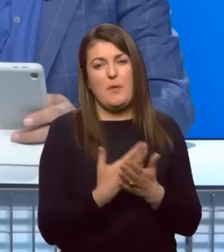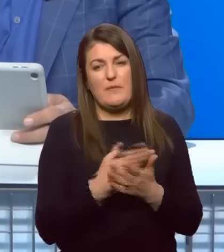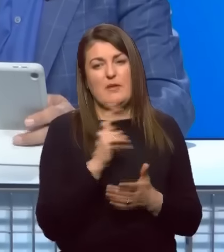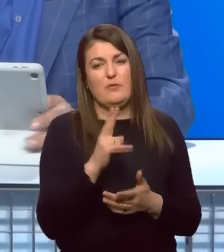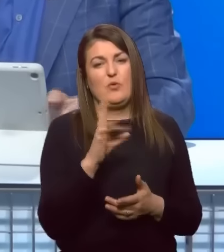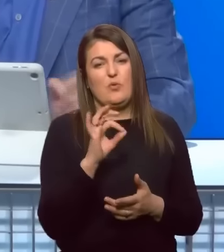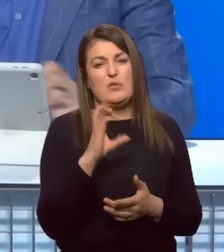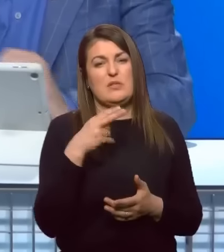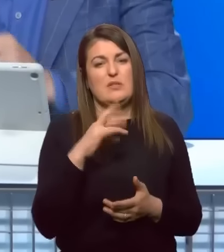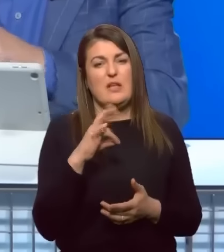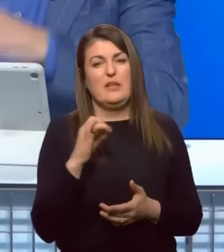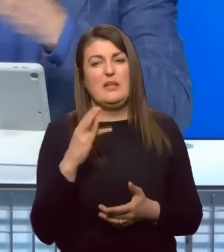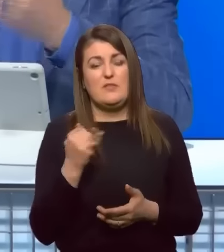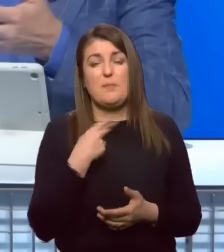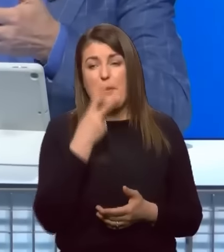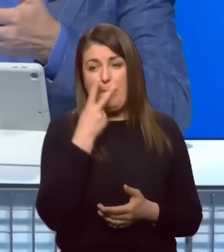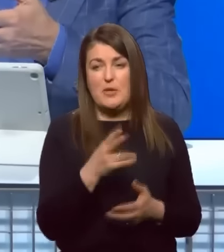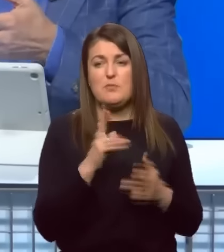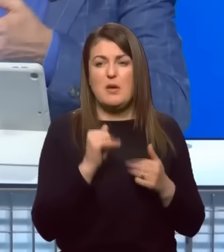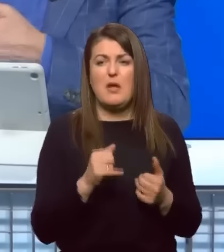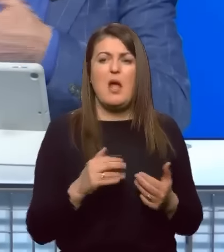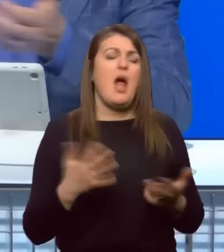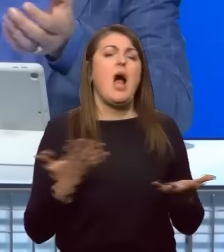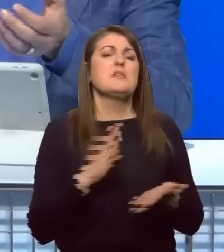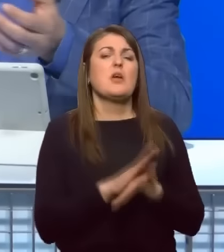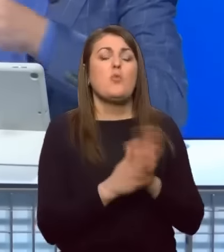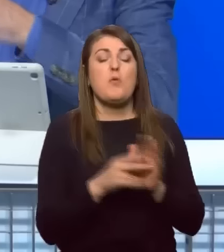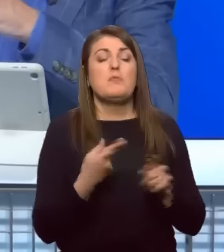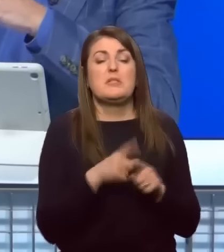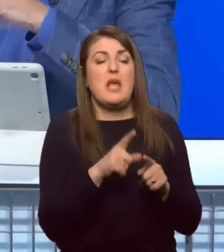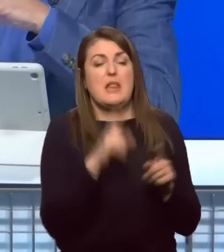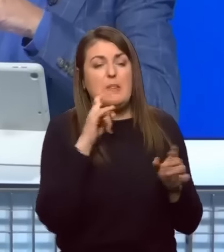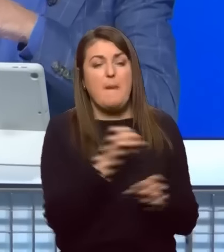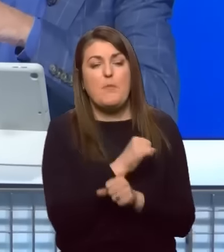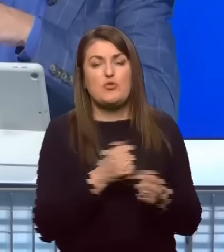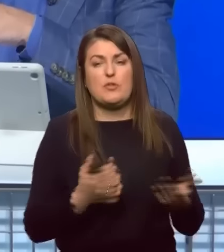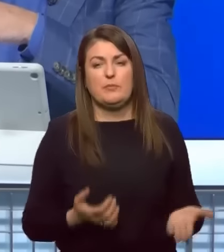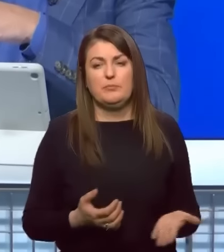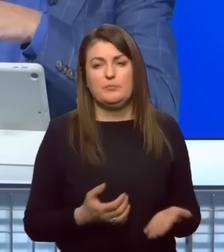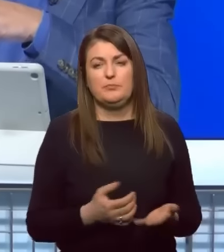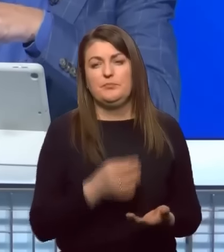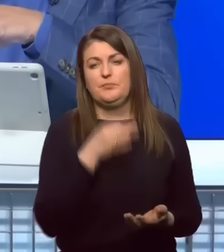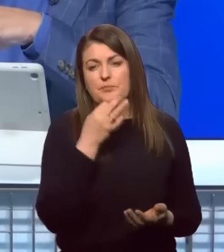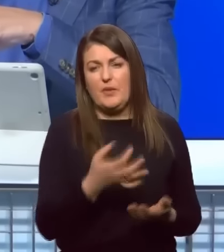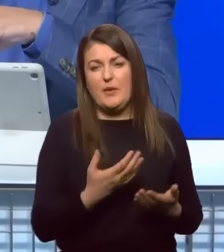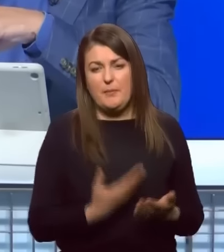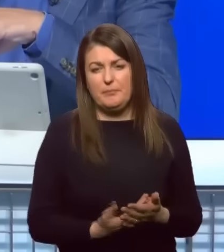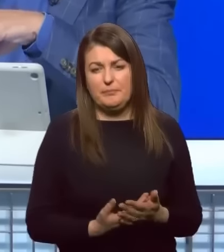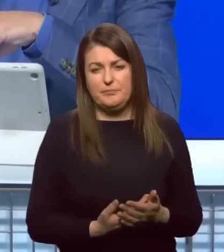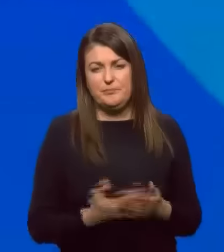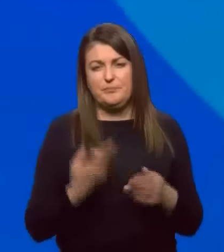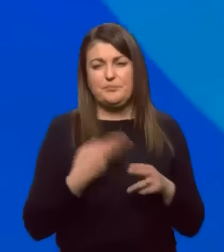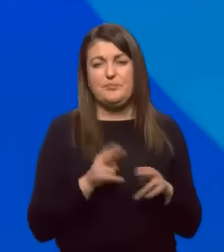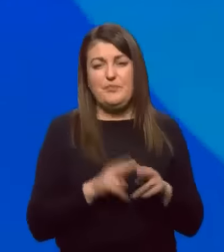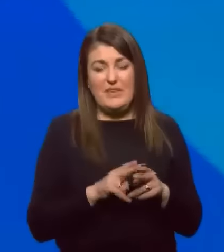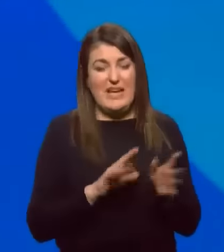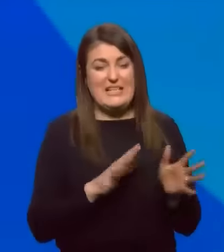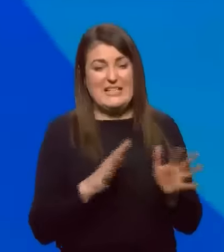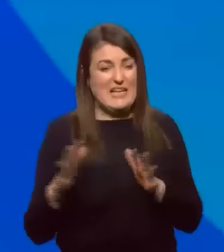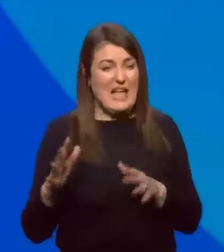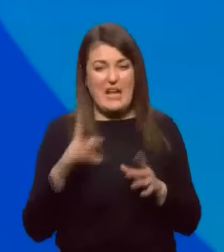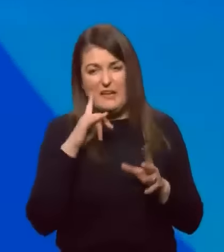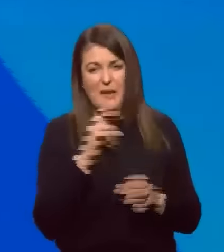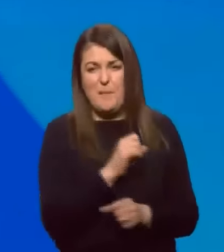наприклад, в Костянтинівці. Ми бачимо, як зараз... За яких умов цей сценарій неможливий? Ну, скажімо, цей сценарій